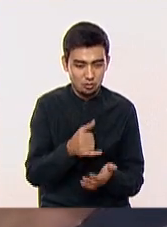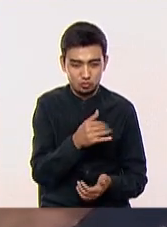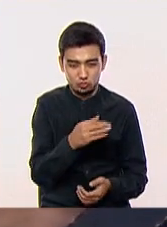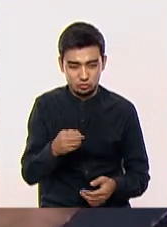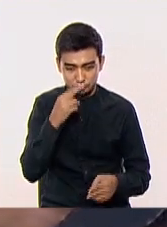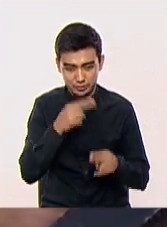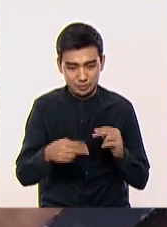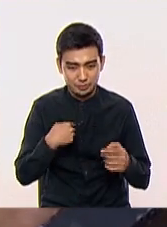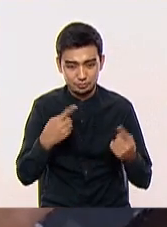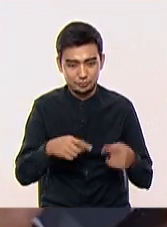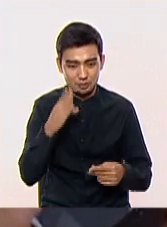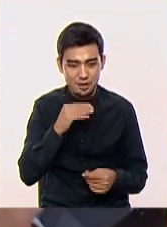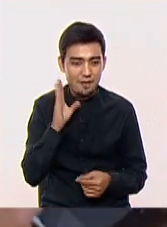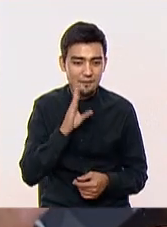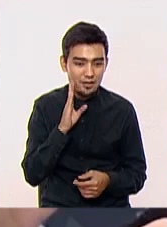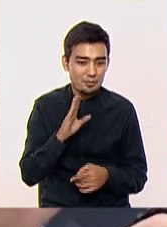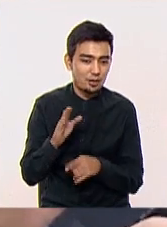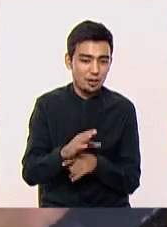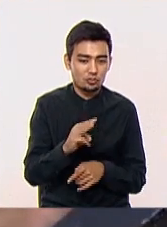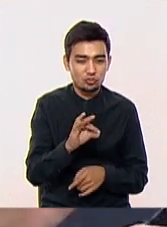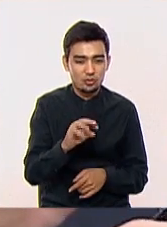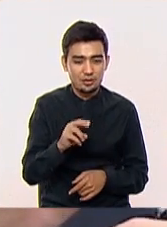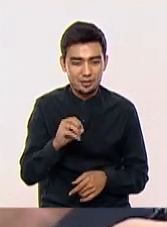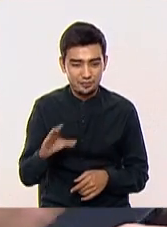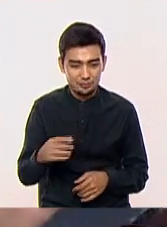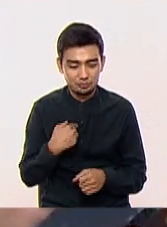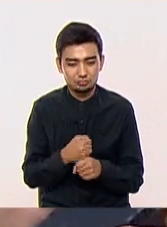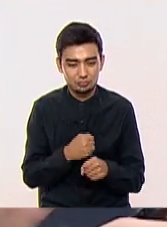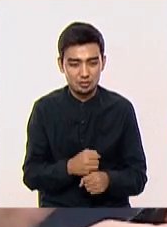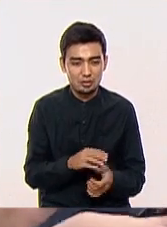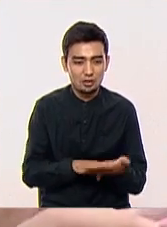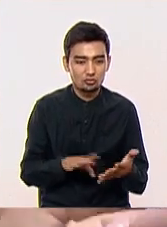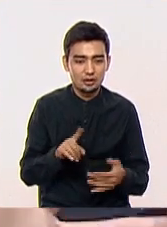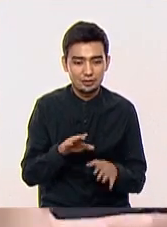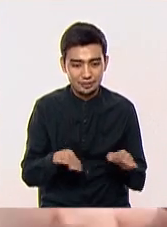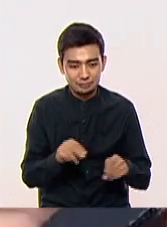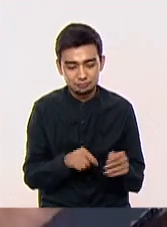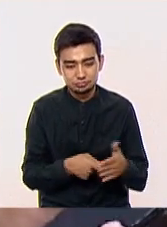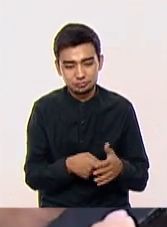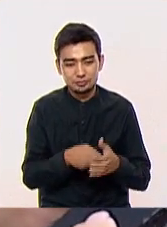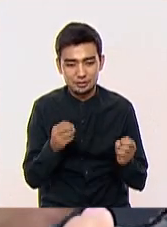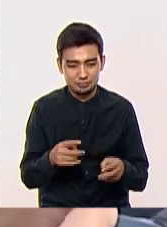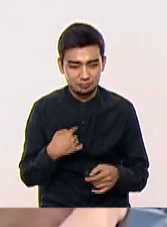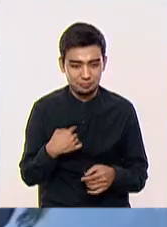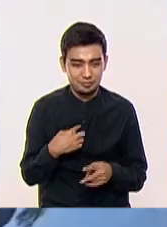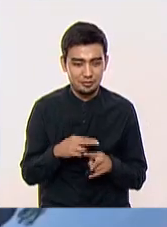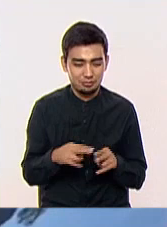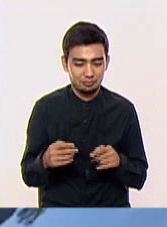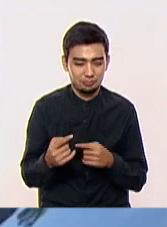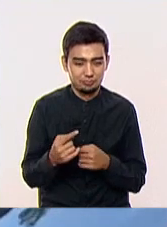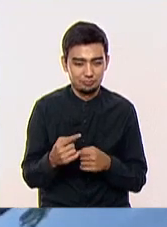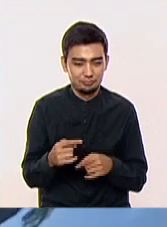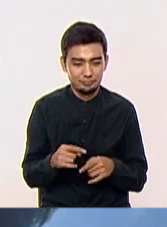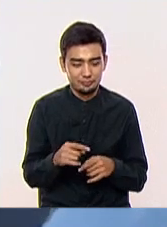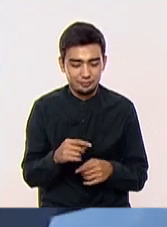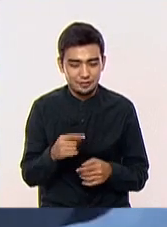банкроты. Говорят, что воду по приказу Шукеева гонят в Туркестан. А как нам быть? Чем детей кормить? Издеваются над нами. Больше